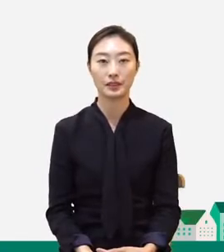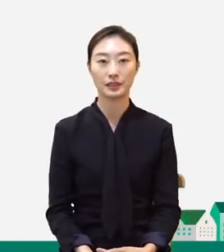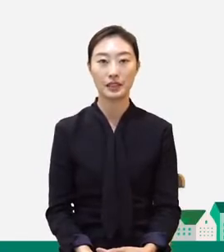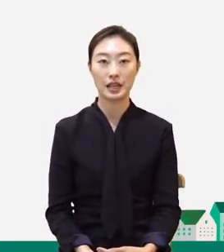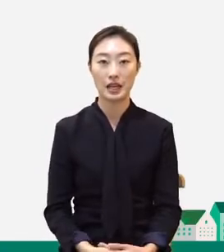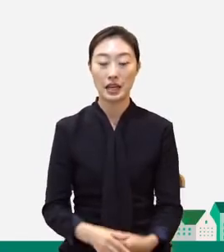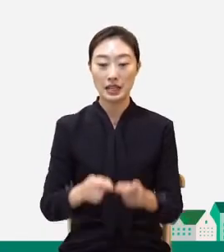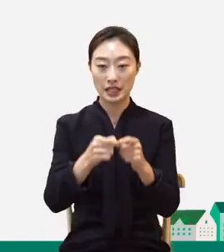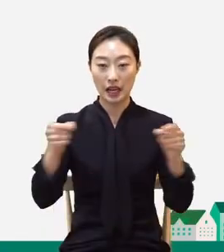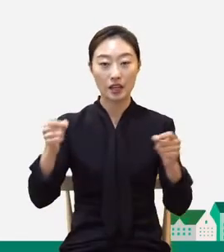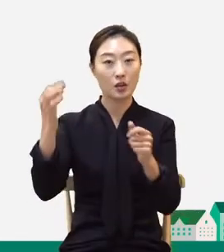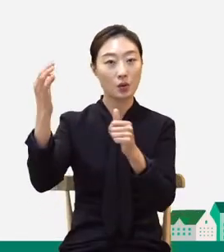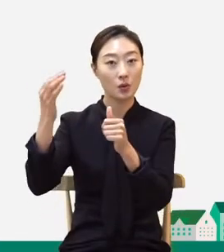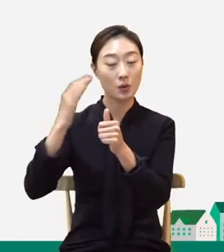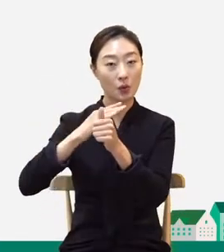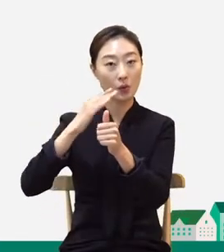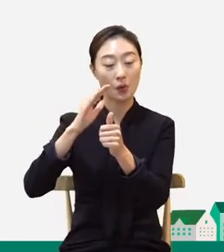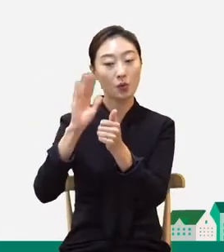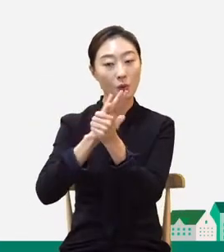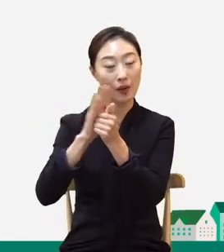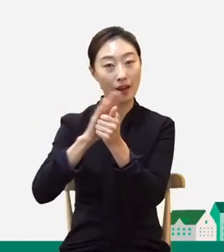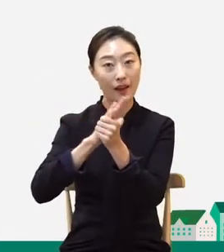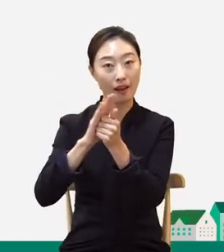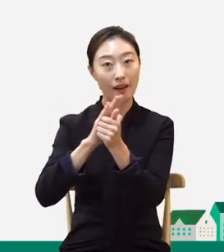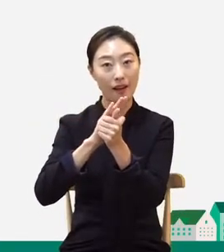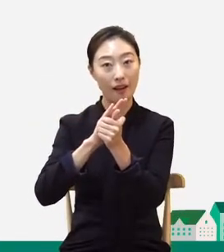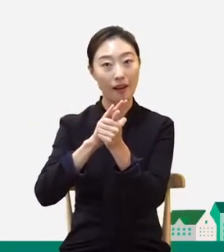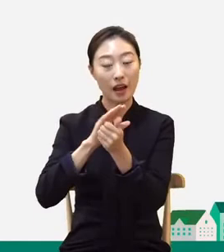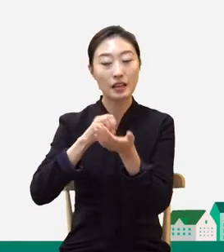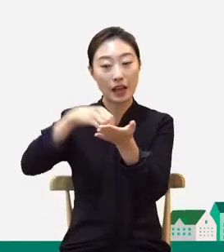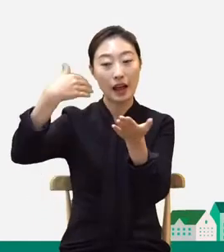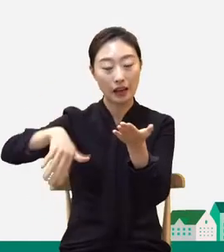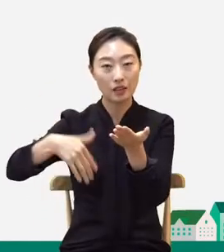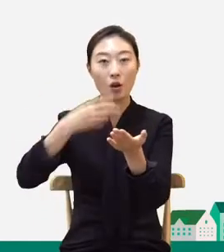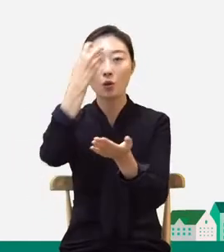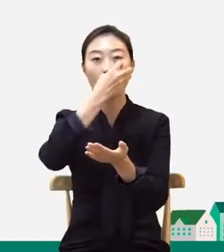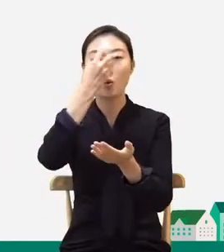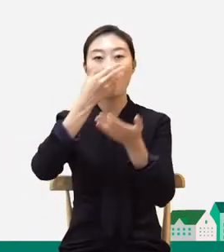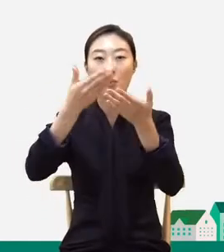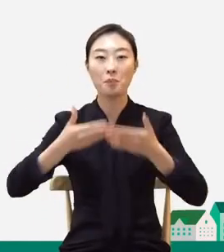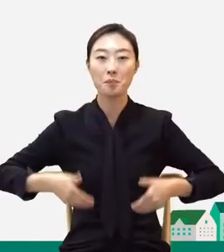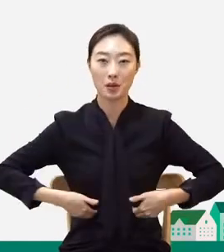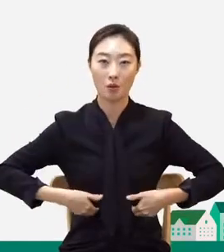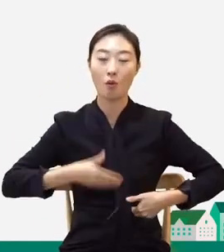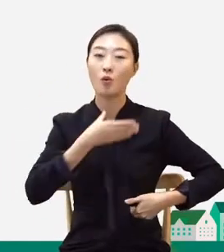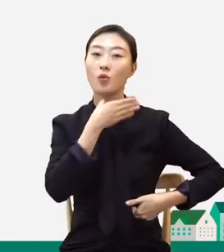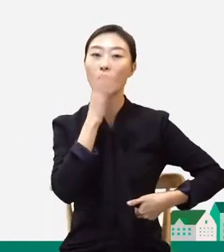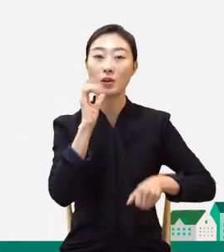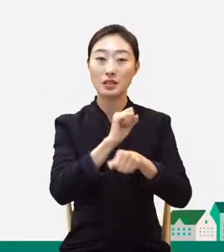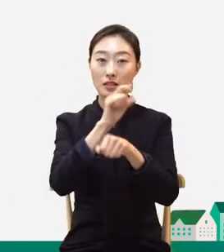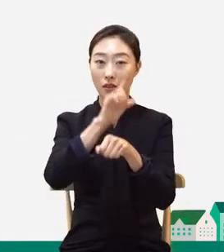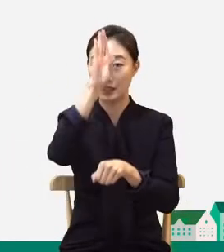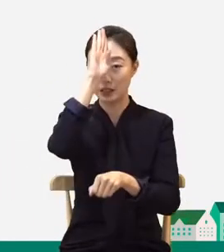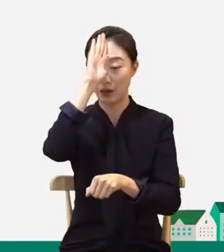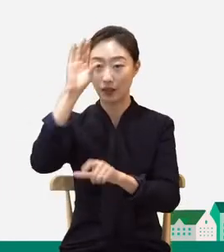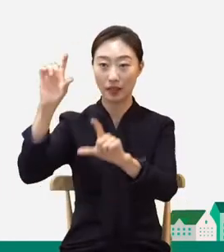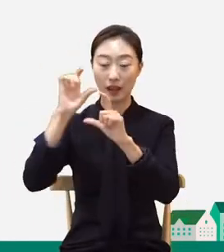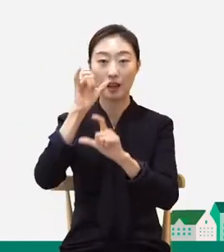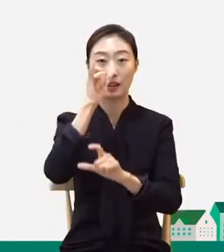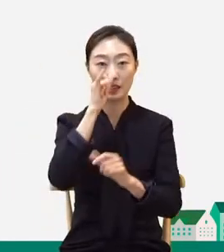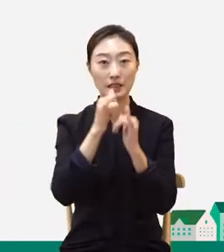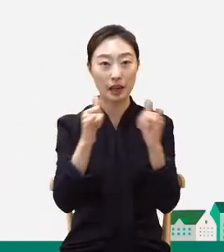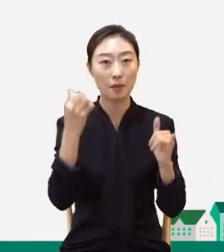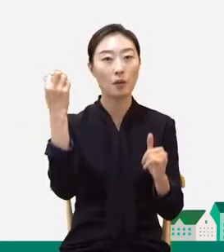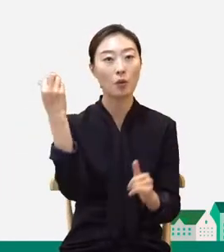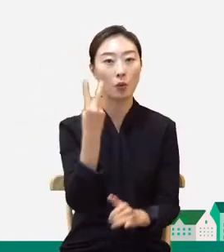미등급자 중에서 좀 돌봄이 필요하신 그 노인성 질환을 진단받으신 분 또는 아래쪽에